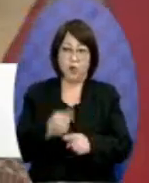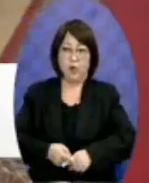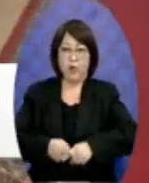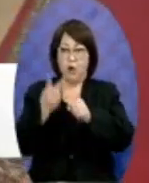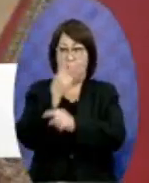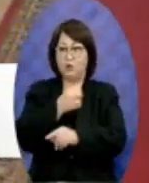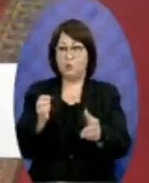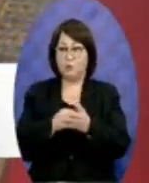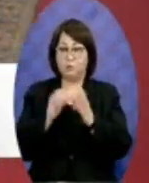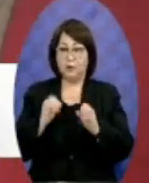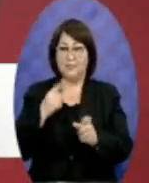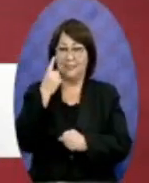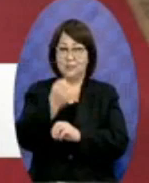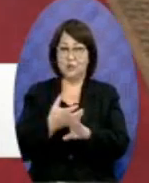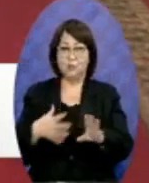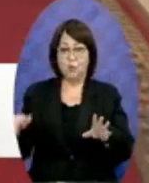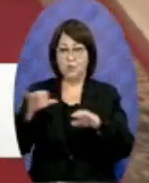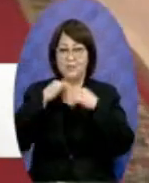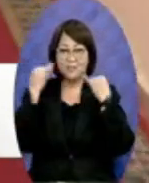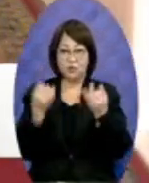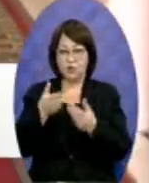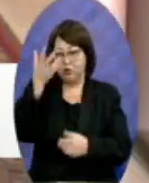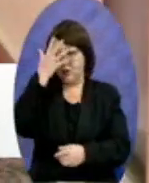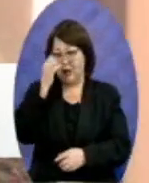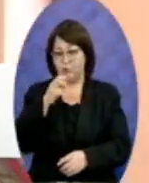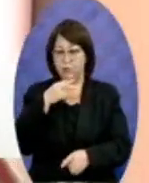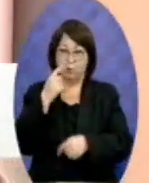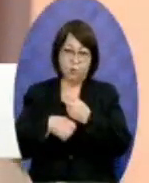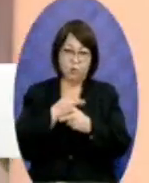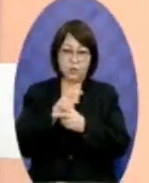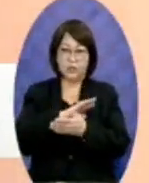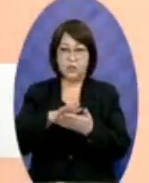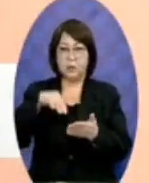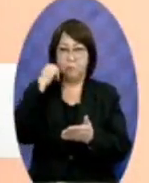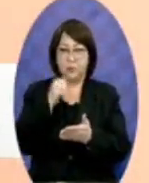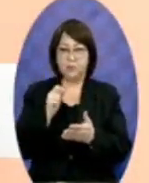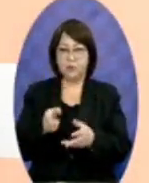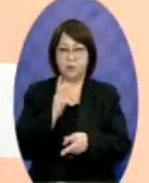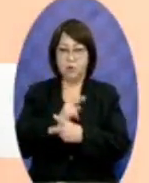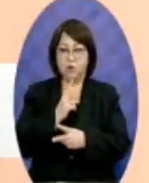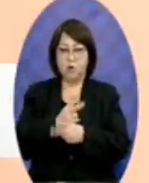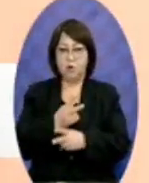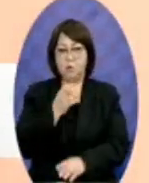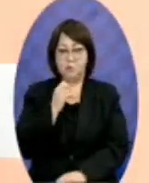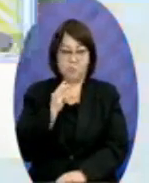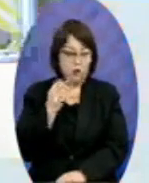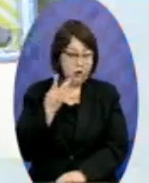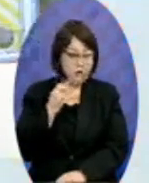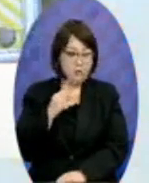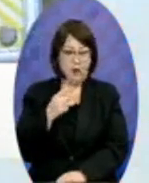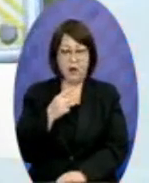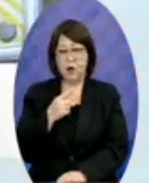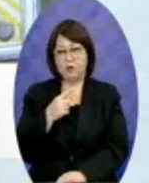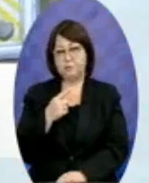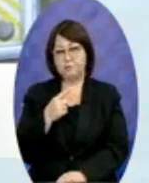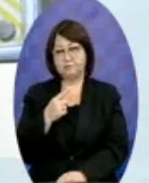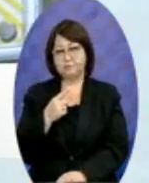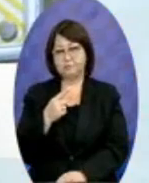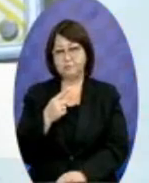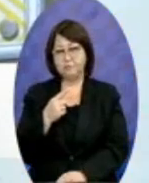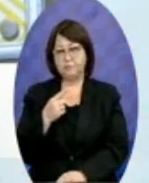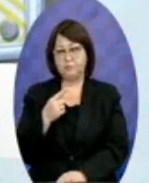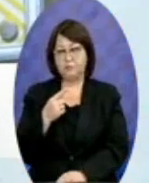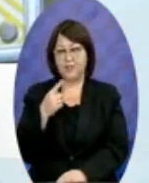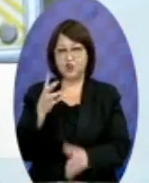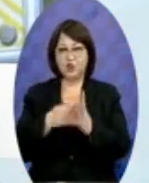байна. Өнгөрсөн жил улсын хурал төрийн албаны тухай хуулийг шинжлэн баталсан. Энэ хууль ирэх оны 1 сарын 1-ээс хэрэгжиж эхэлнэ. Шинэ хуулийн дагуу төрийн